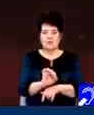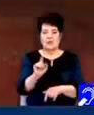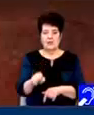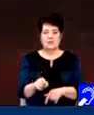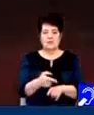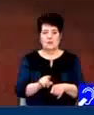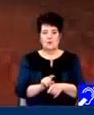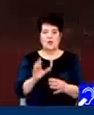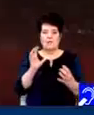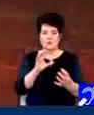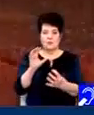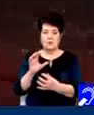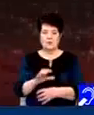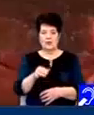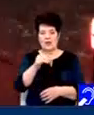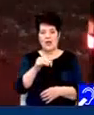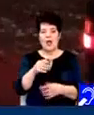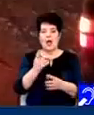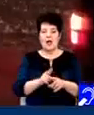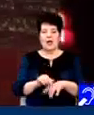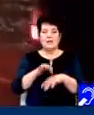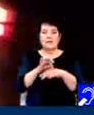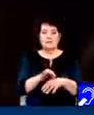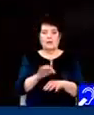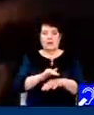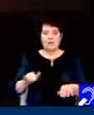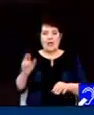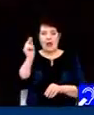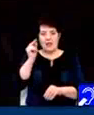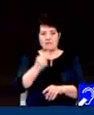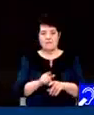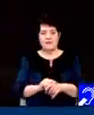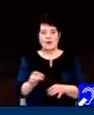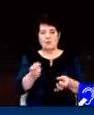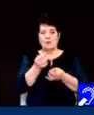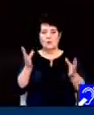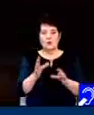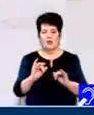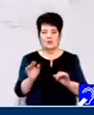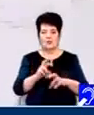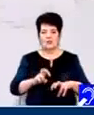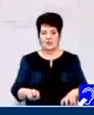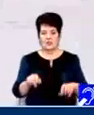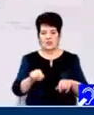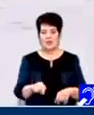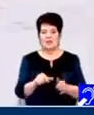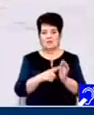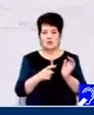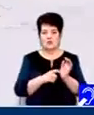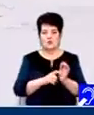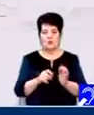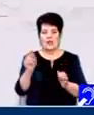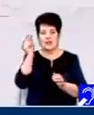unor defecțiuni la autobuzele care transportau elevii. Potrivit Ministerului Educației, Culturii și Cercetării, din acest motiv, peste 600